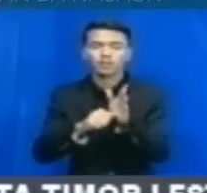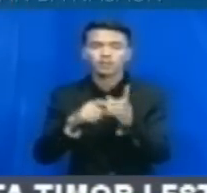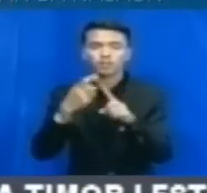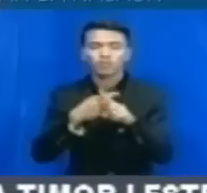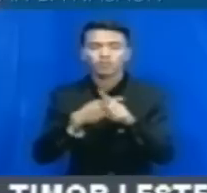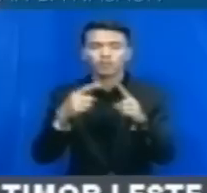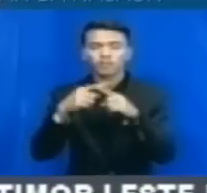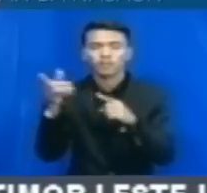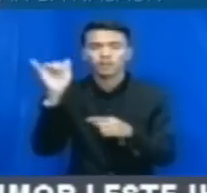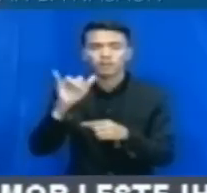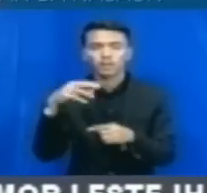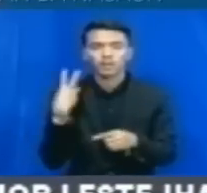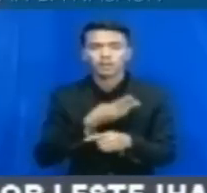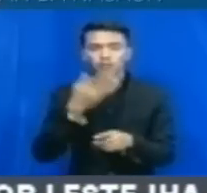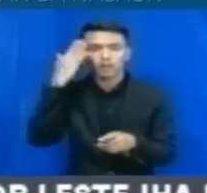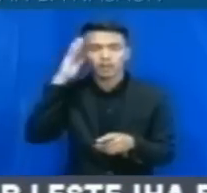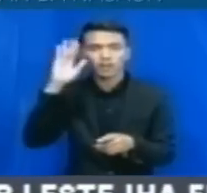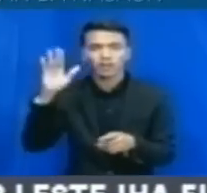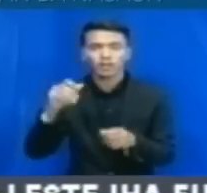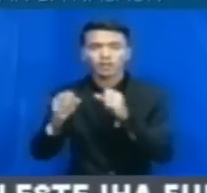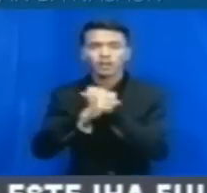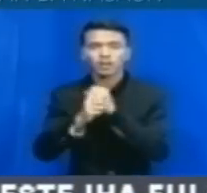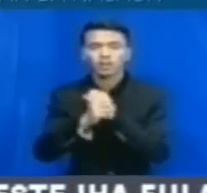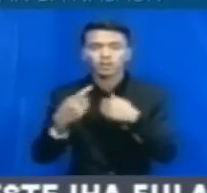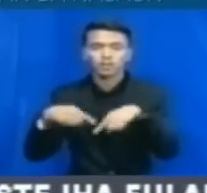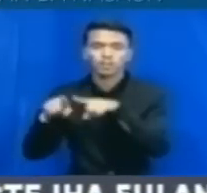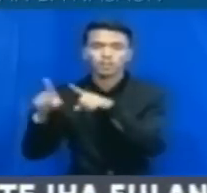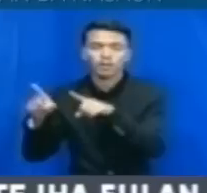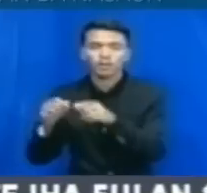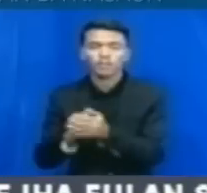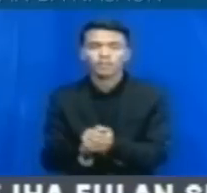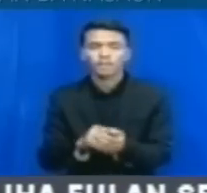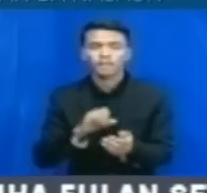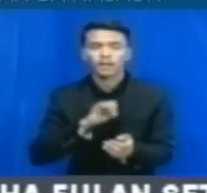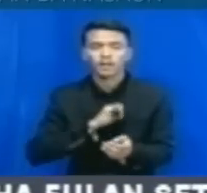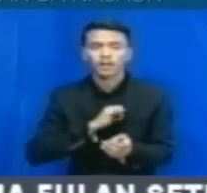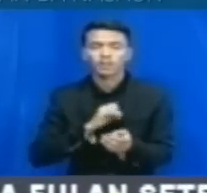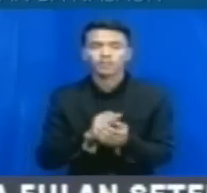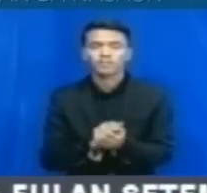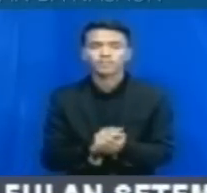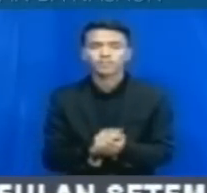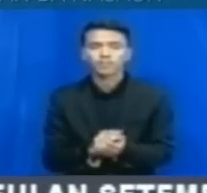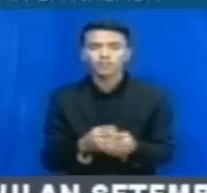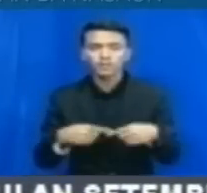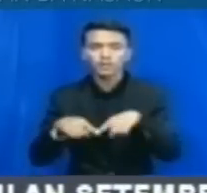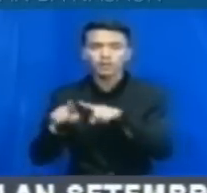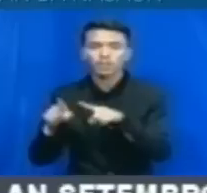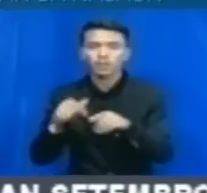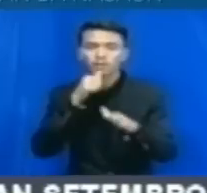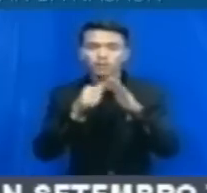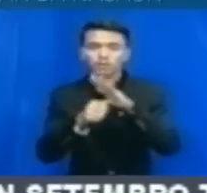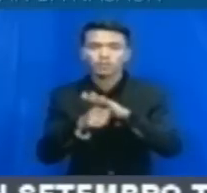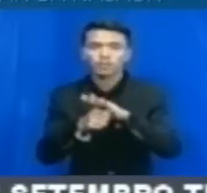basira ita lahaten kata ku akhir kon argu di sirne kon fila se kon hau honesta sekar kon hau fila subar la konten tu